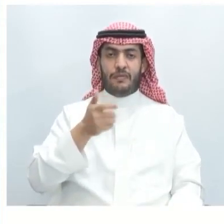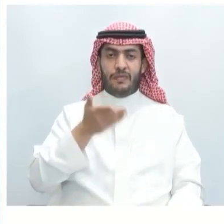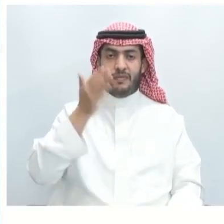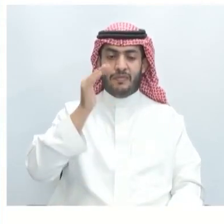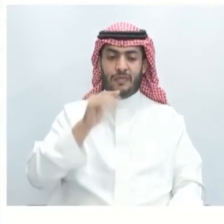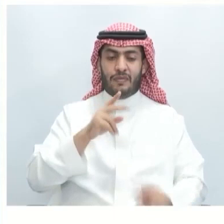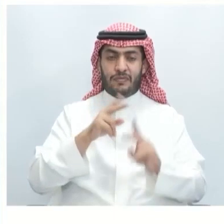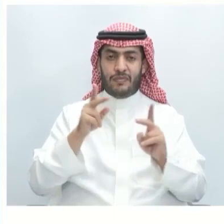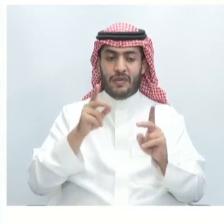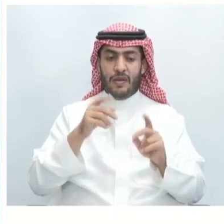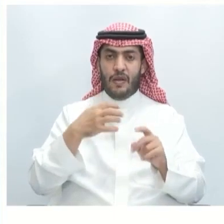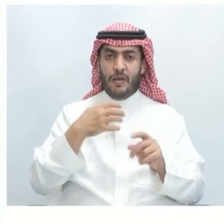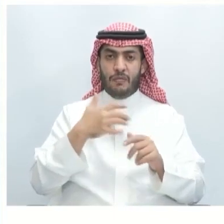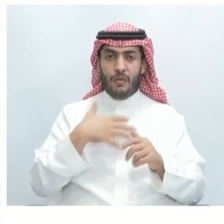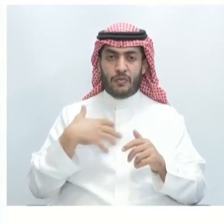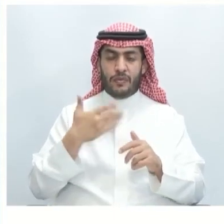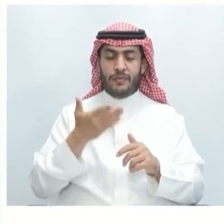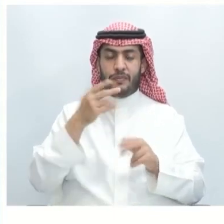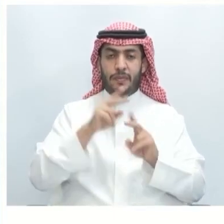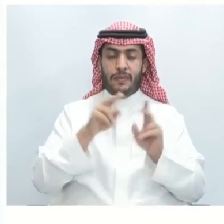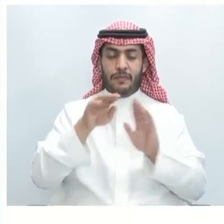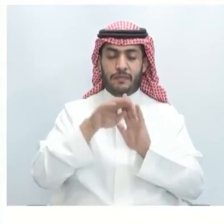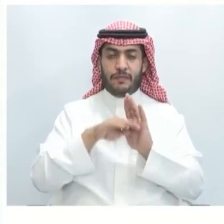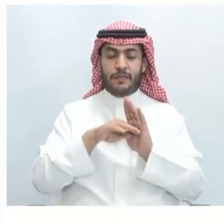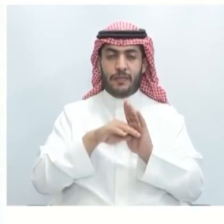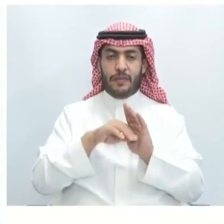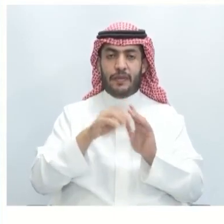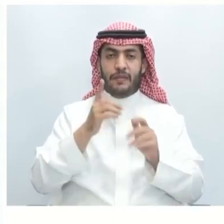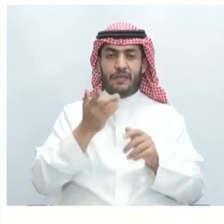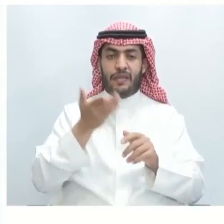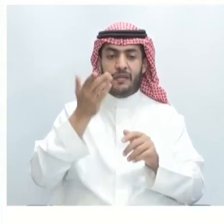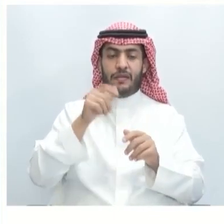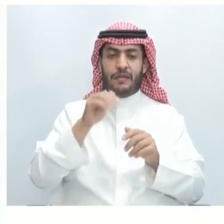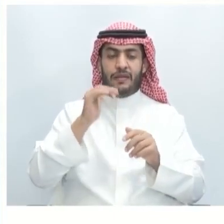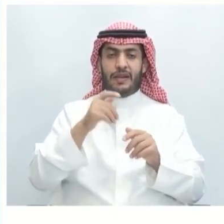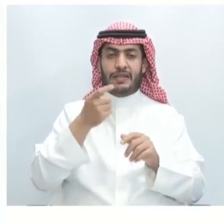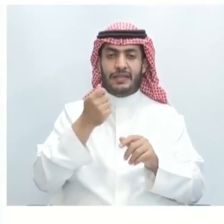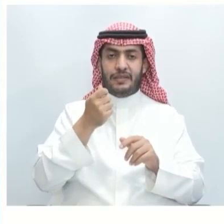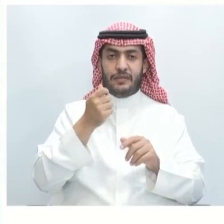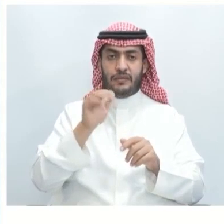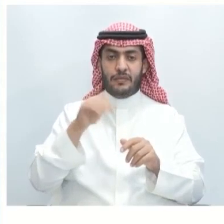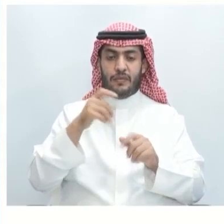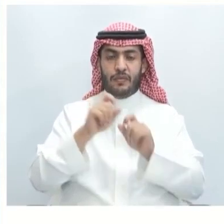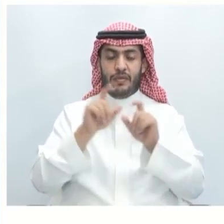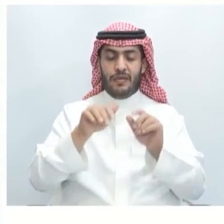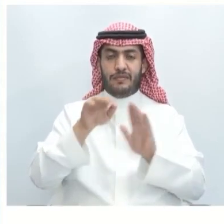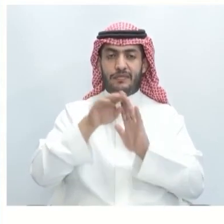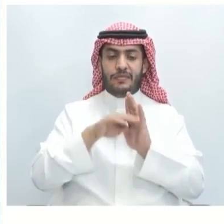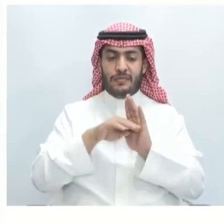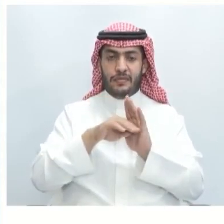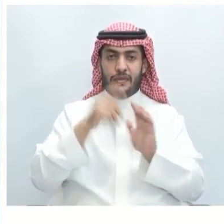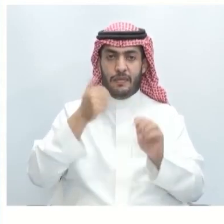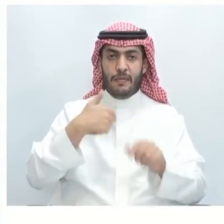ومتشائم المنخفض وايضا وضح الحاله المتفائله و متشائمه وكذلك ارتفاع او انخفا الاسعار وايضا وضح القيم